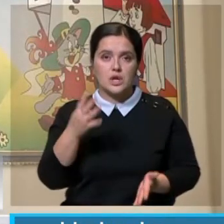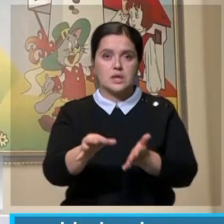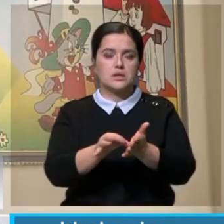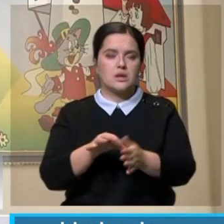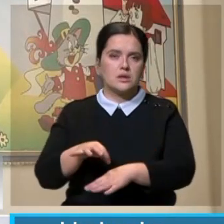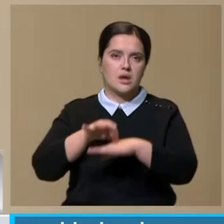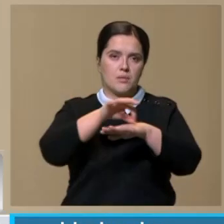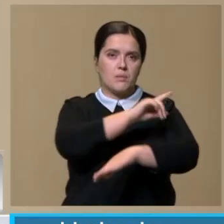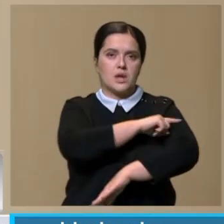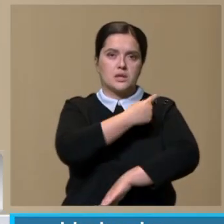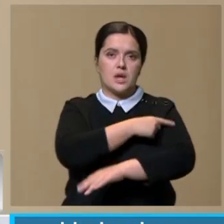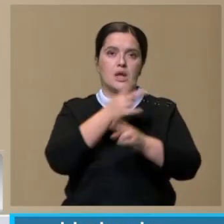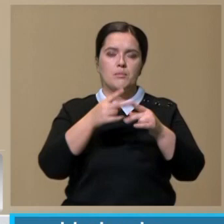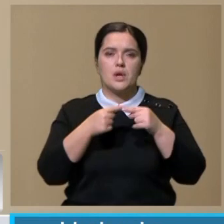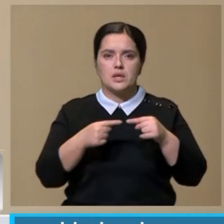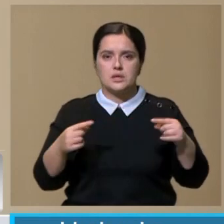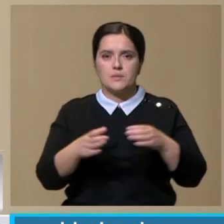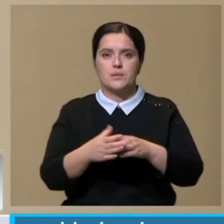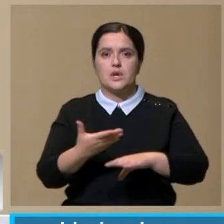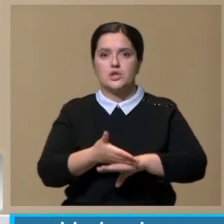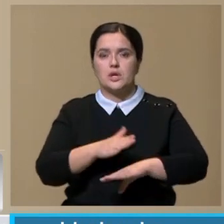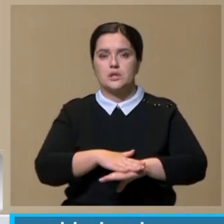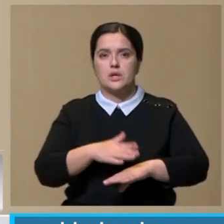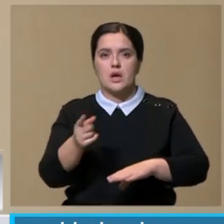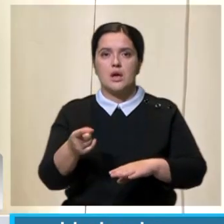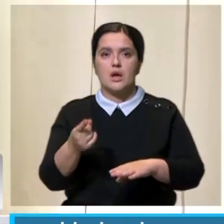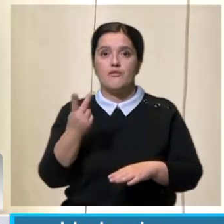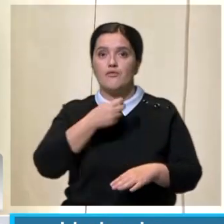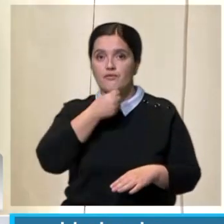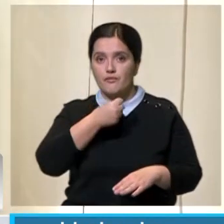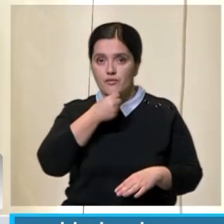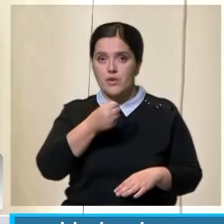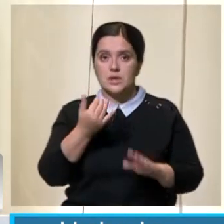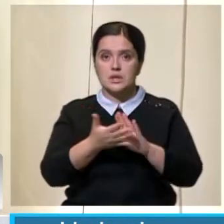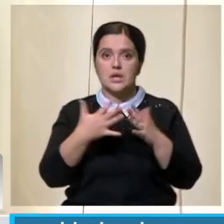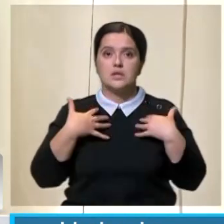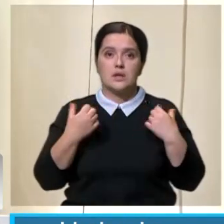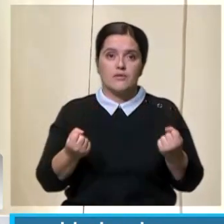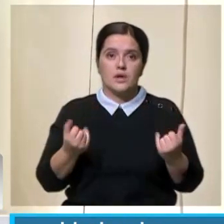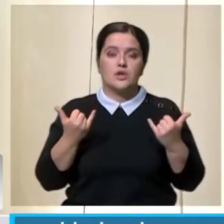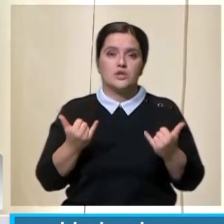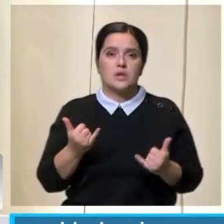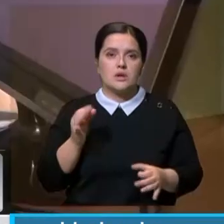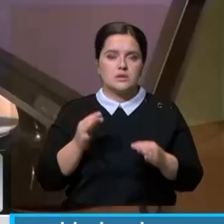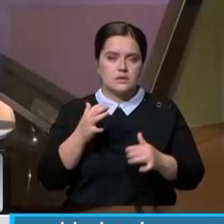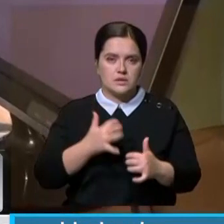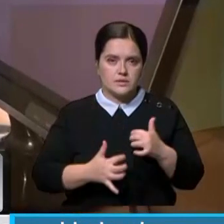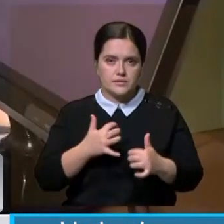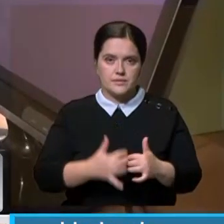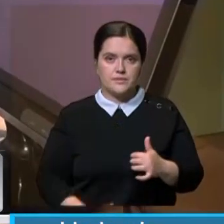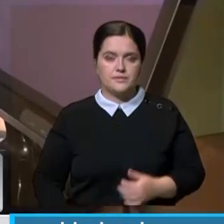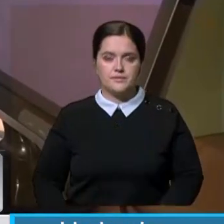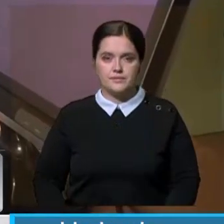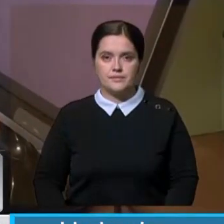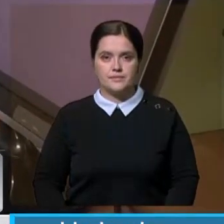четверых экстренно доставили в больницу. Травмы различной степени тяжести получили и двое взрослых пассажиров. Их состояние здоровья врачи сейчас оценивают